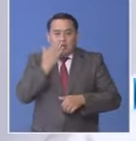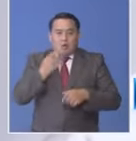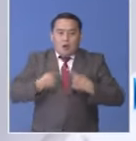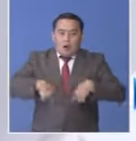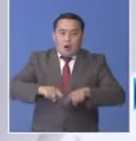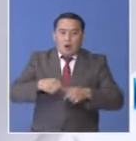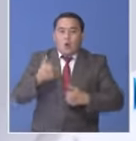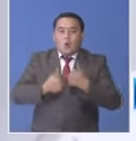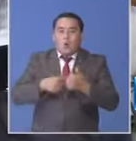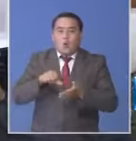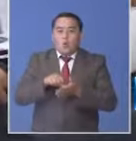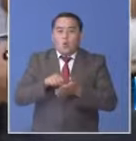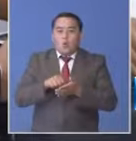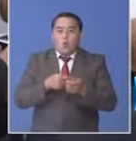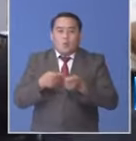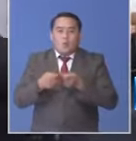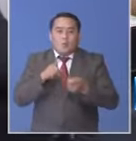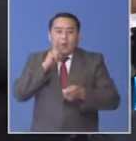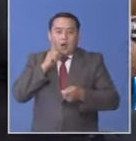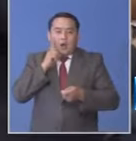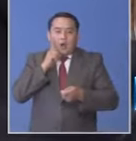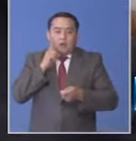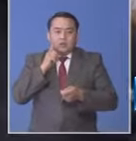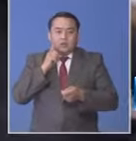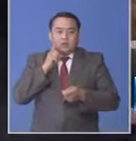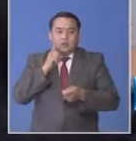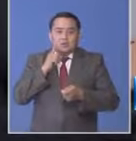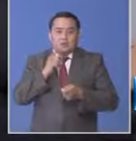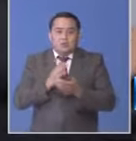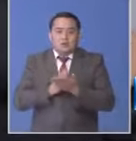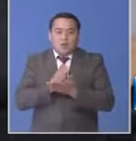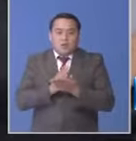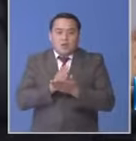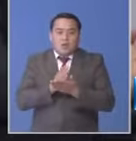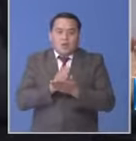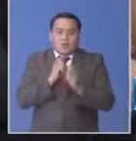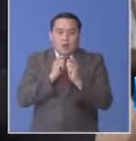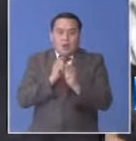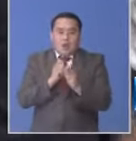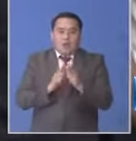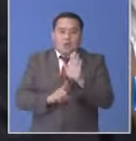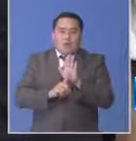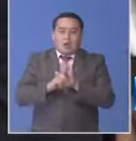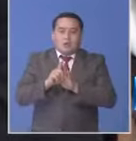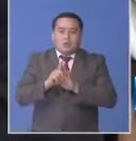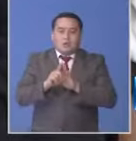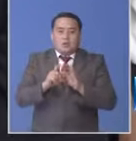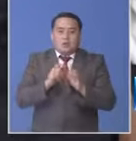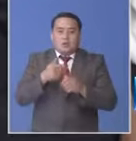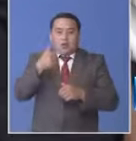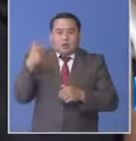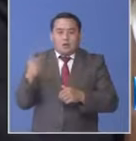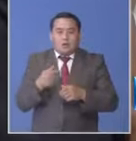конкурса, представители Управления молодежной политики Ресурсного центра и молодежного крыла «Жасутан» наградили начинающих режиссеров грамотами